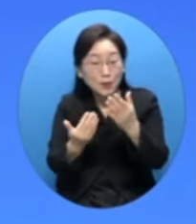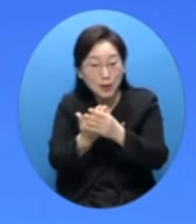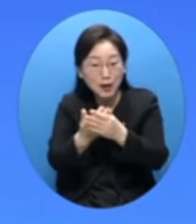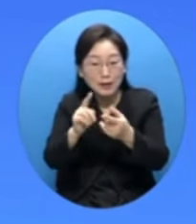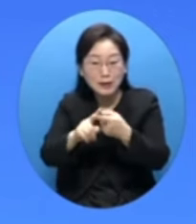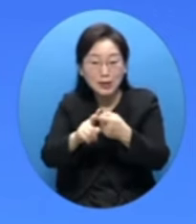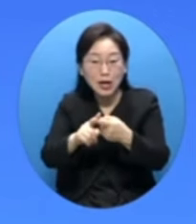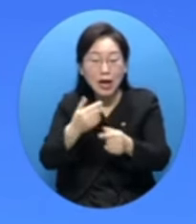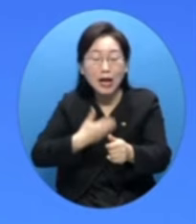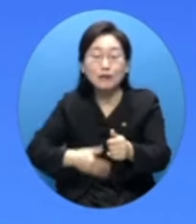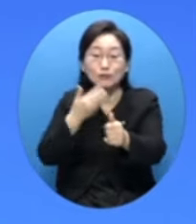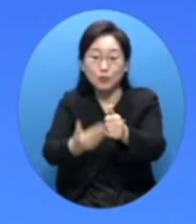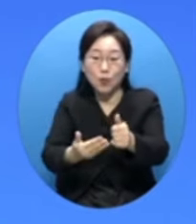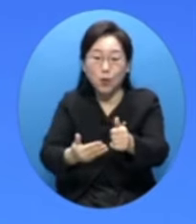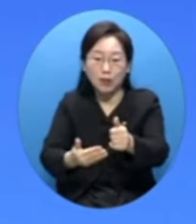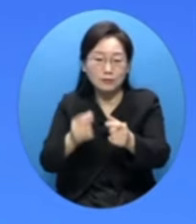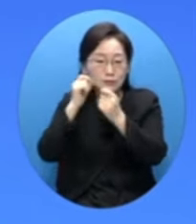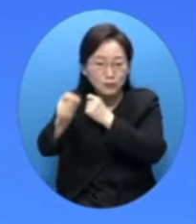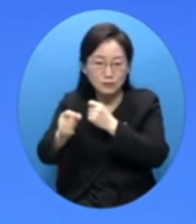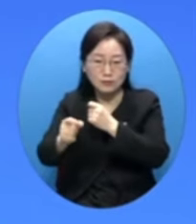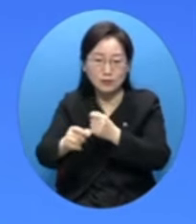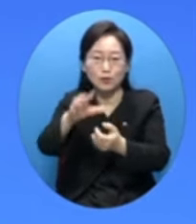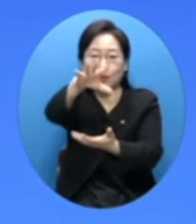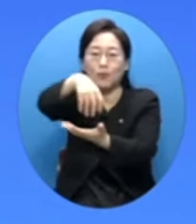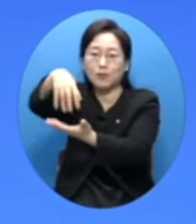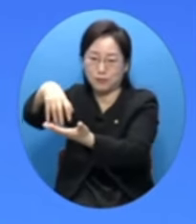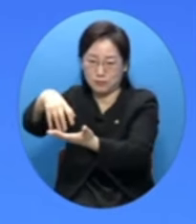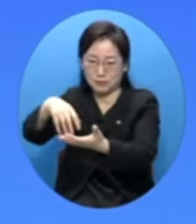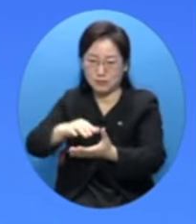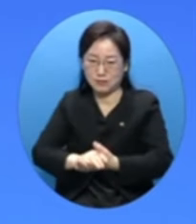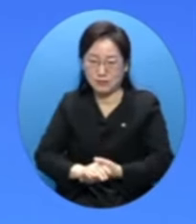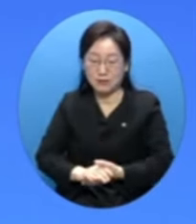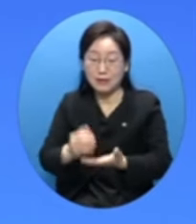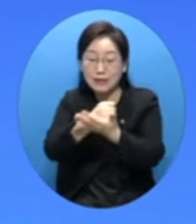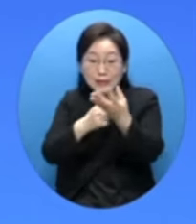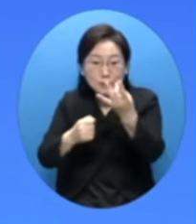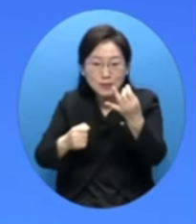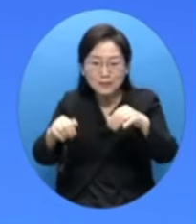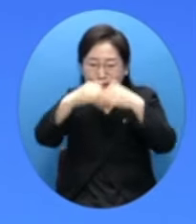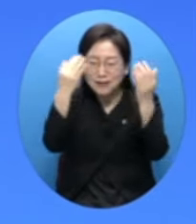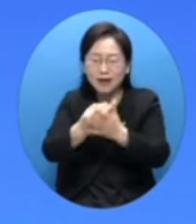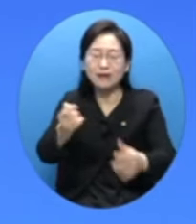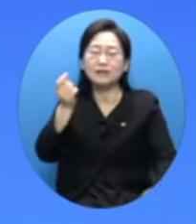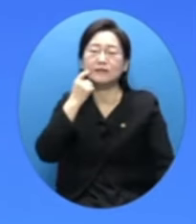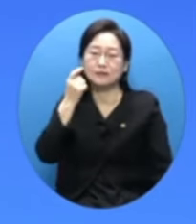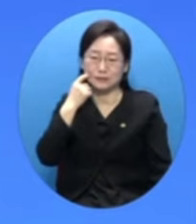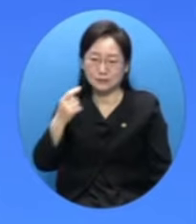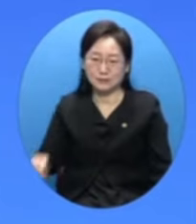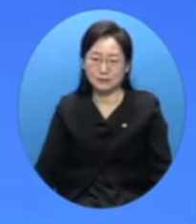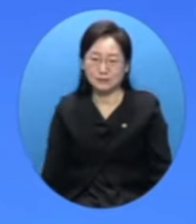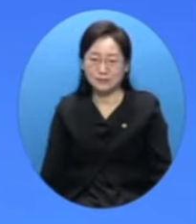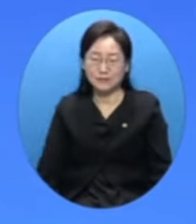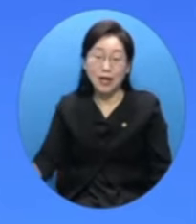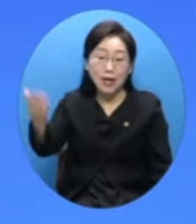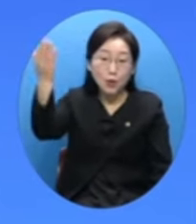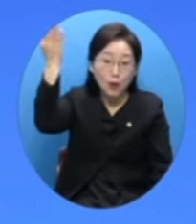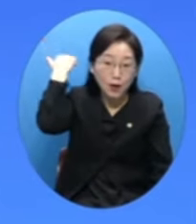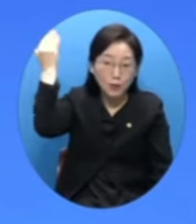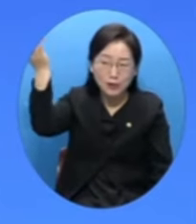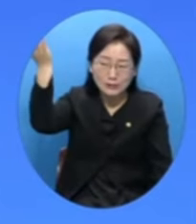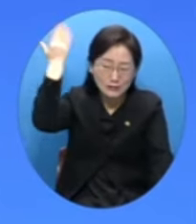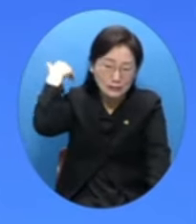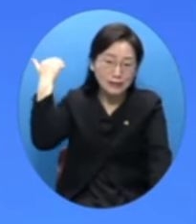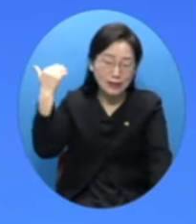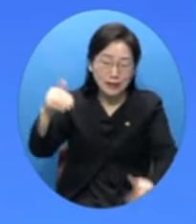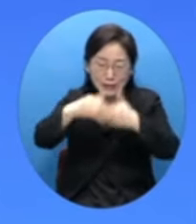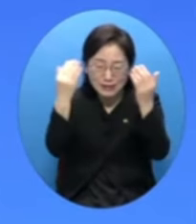사람들의 돈을 빼앗아가는 것입니다. 여러분 점쟁이들이 하는 것은 다 거짓입니다. 그런데 과거를 보는 능력은 좀 있어요.